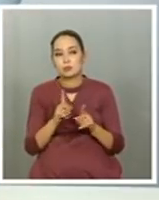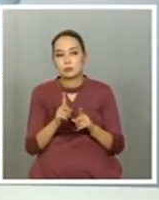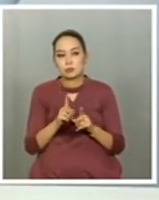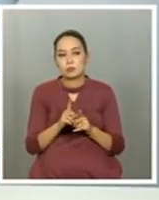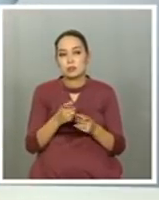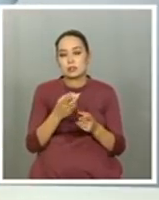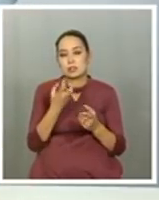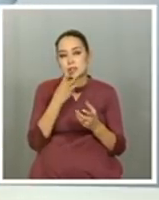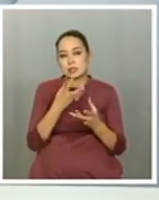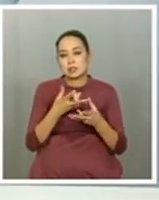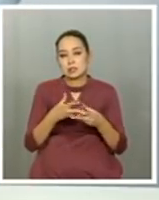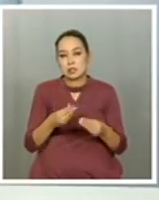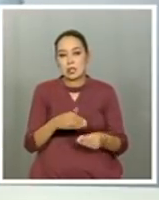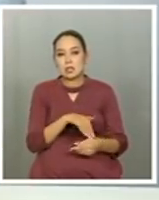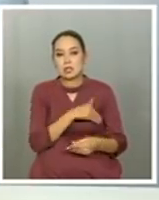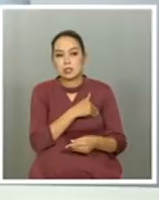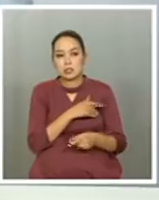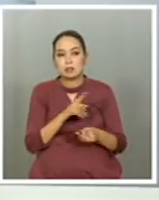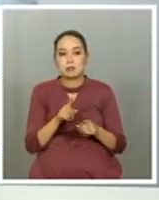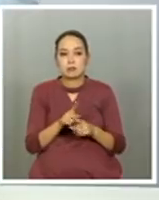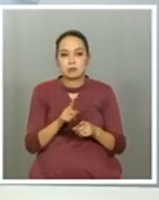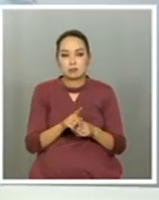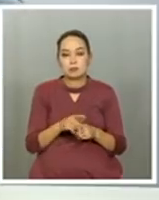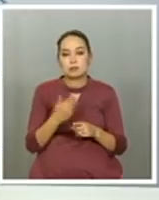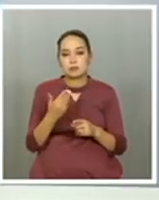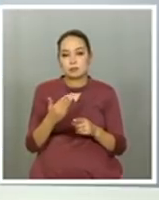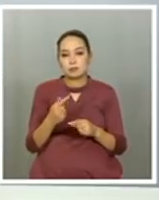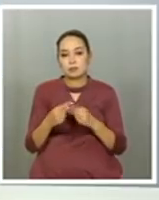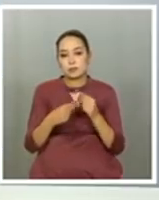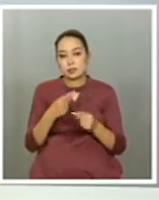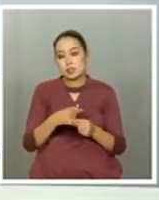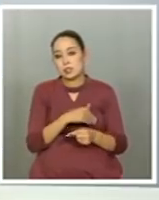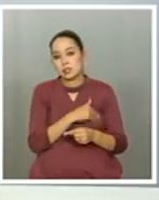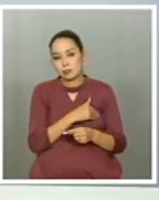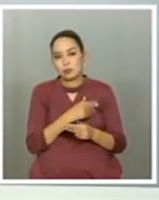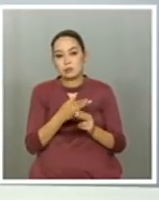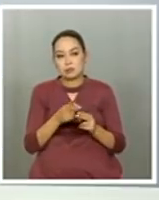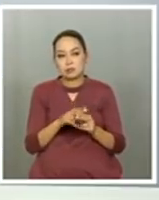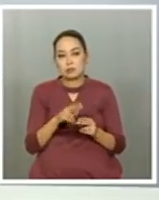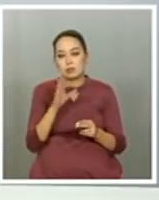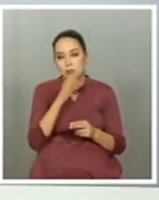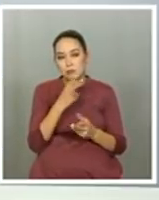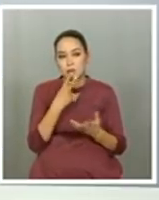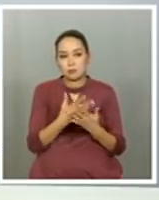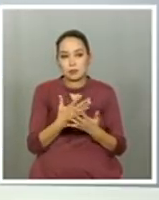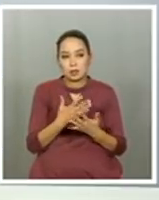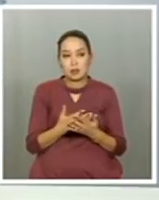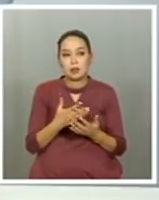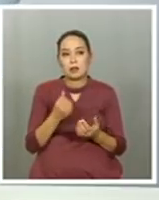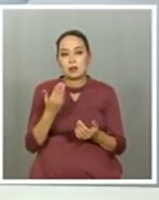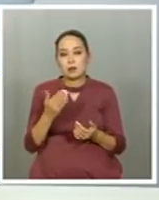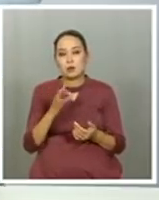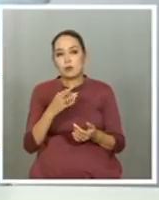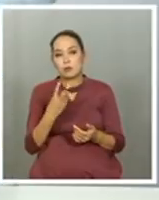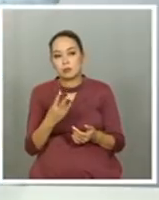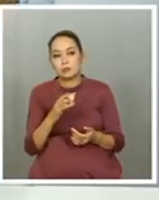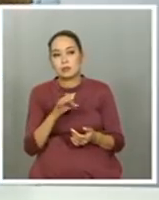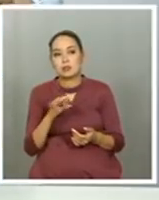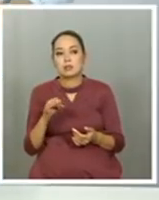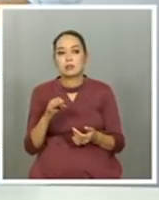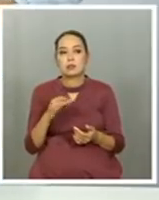кезде, яғни температура қатысында ғана әрекеттеседі. Ал белсенділігі төмен металдар оттекпен де сумен